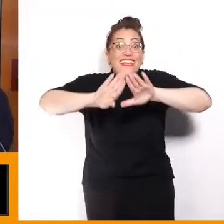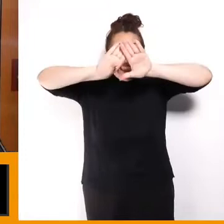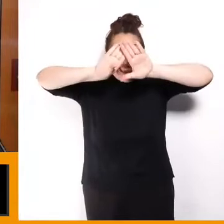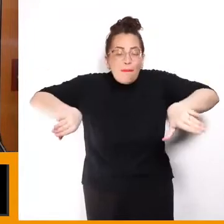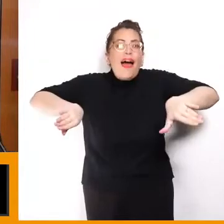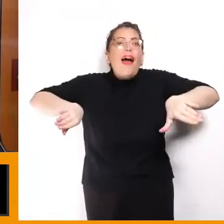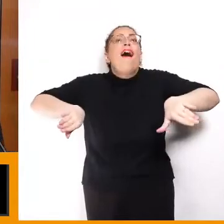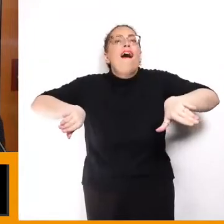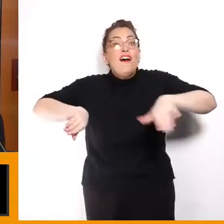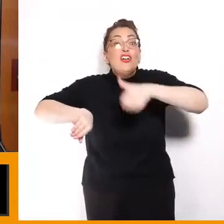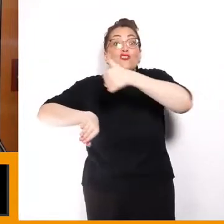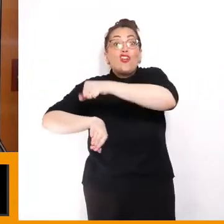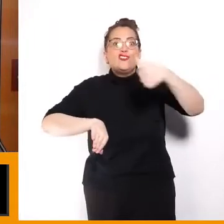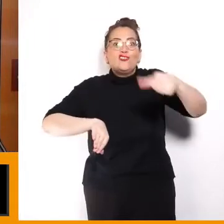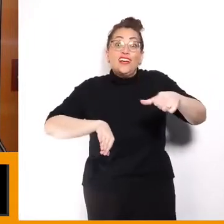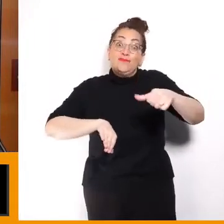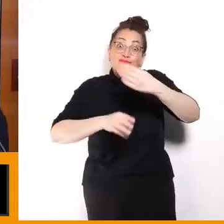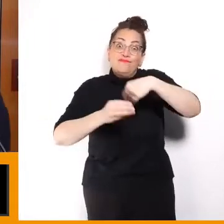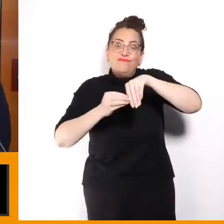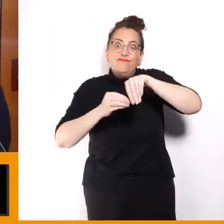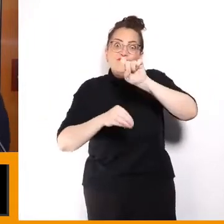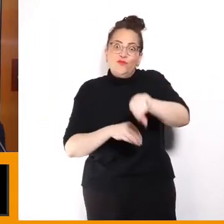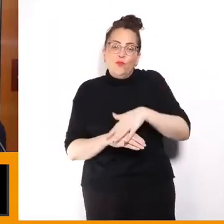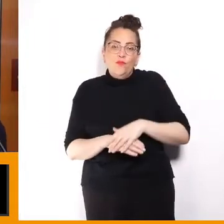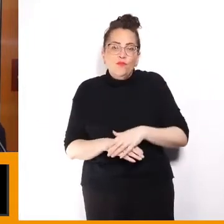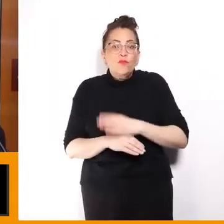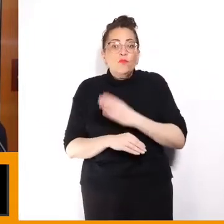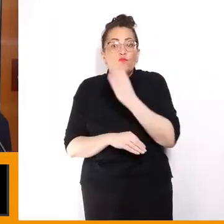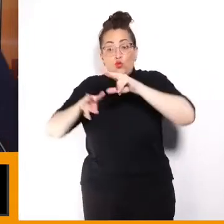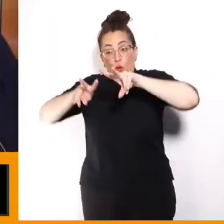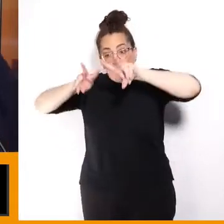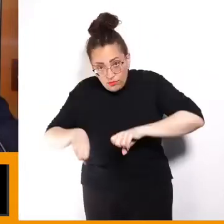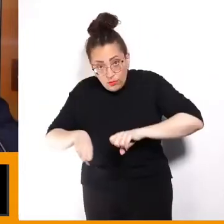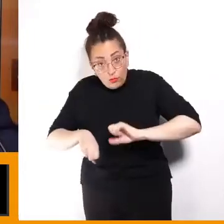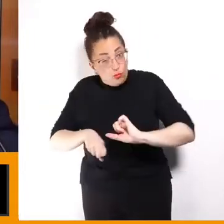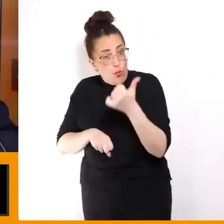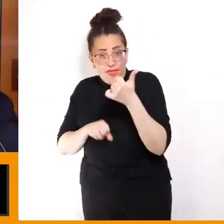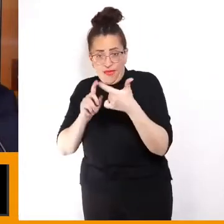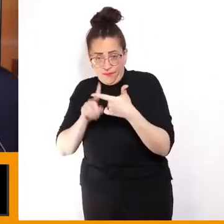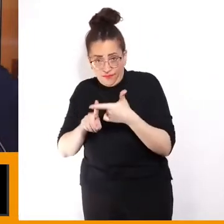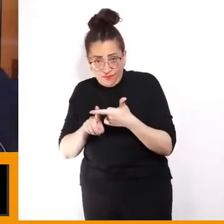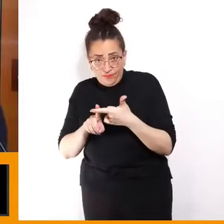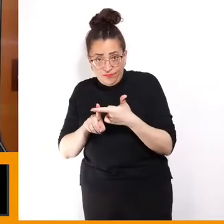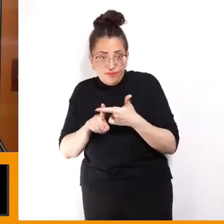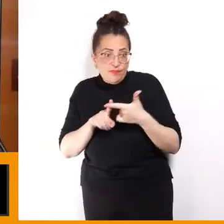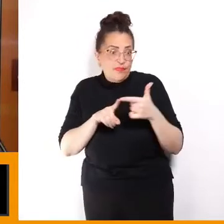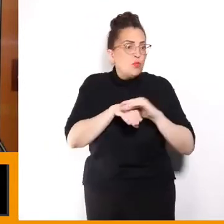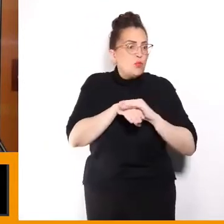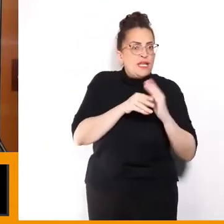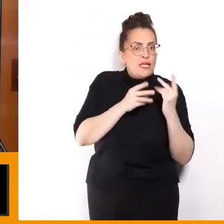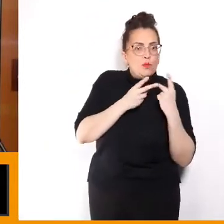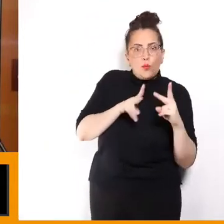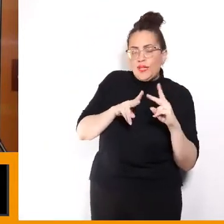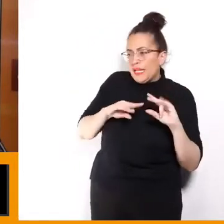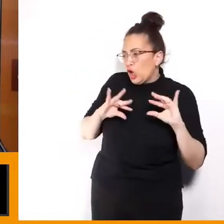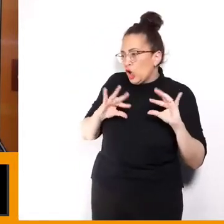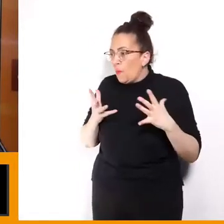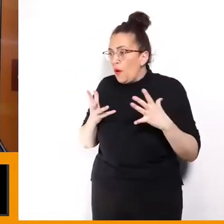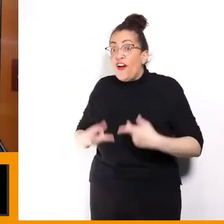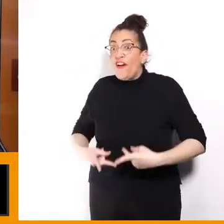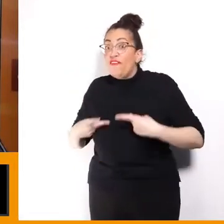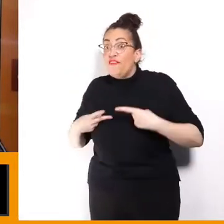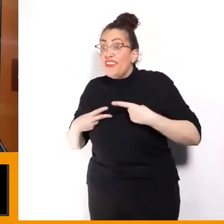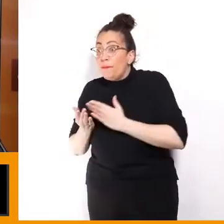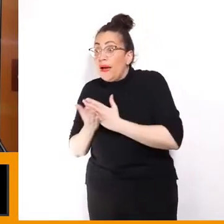une vision globale, une analyse des besoins, une adaptation des politiques publiques au parcours de vie de la personne et pas